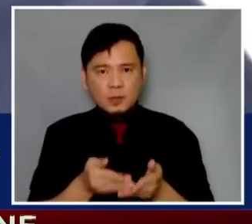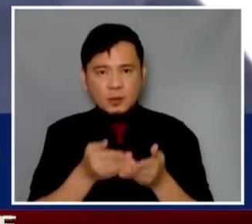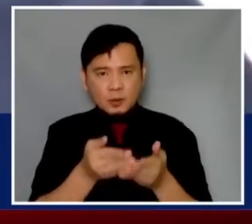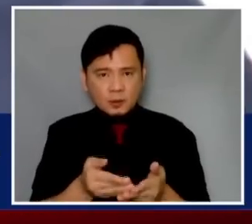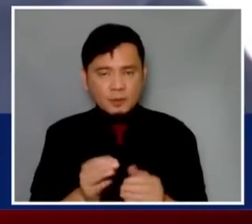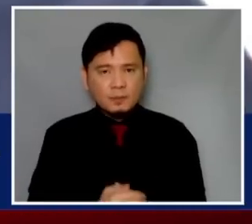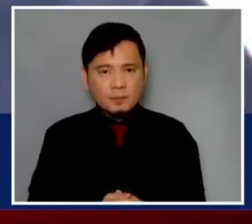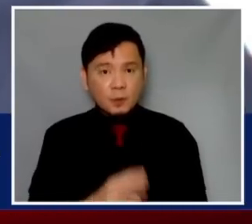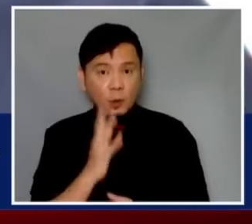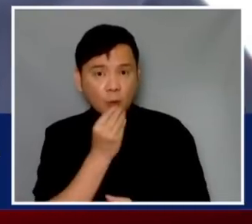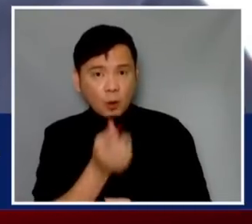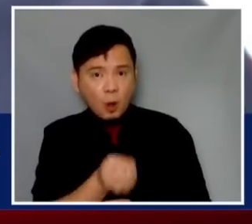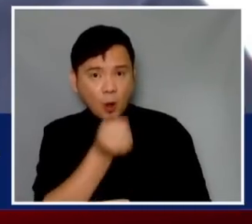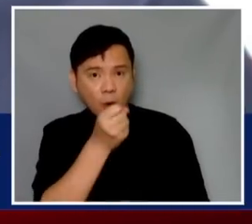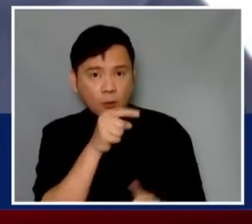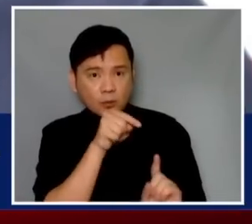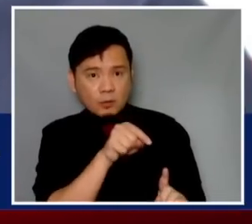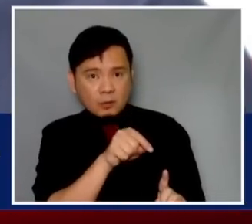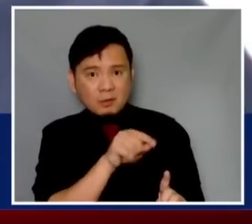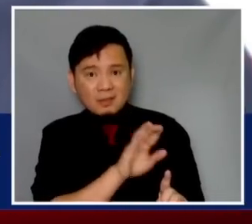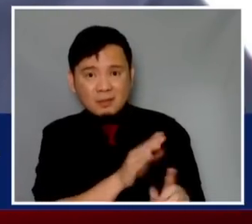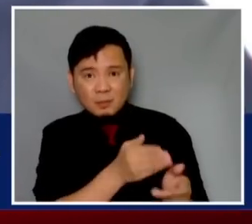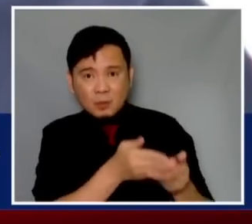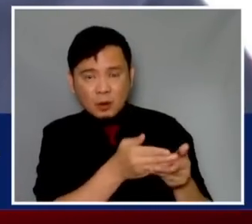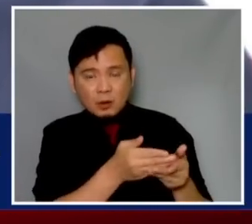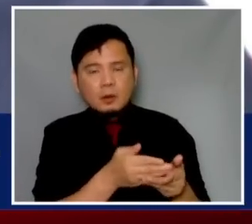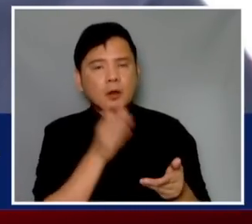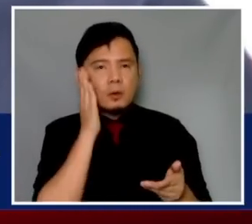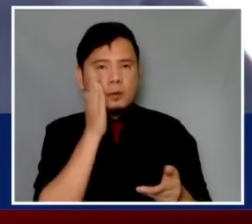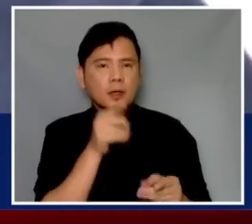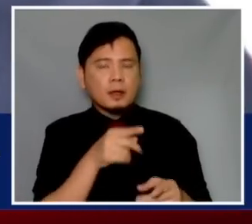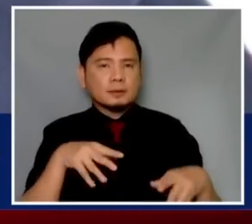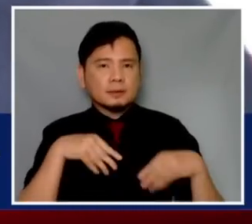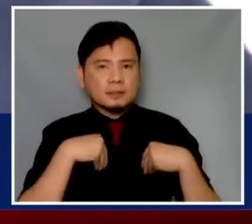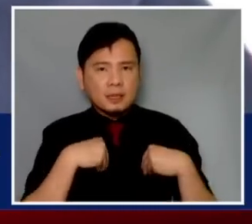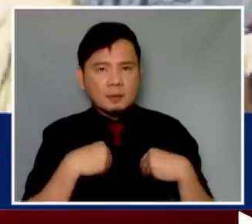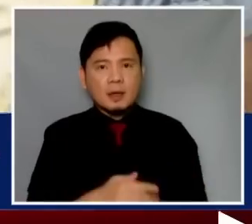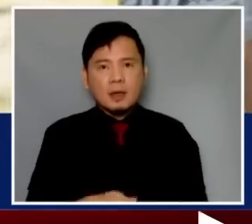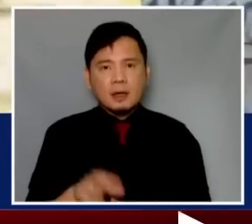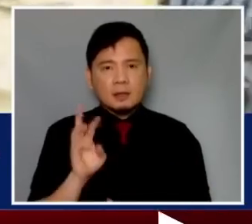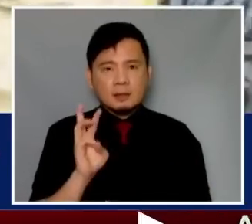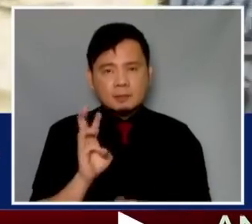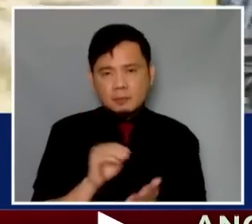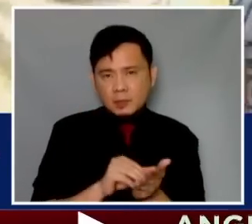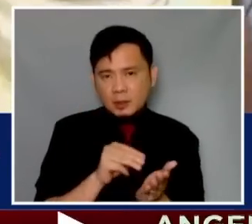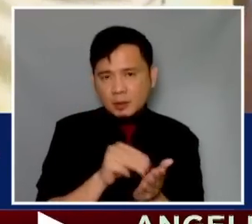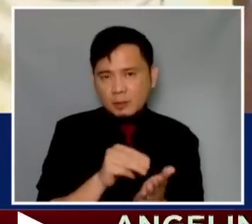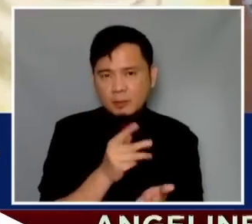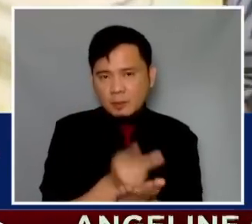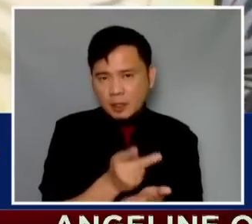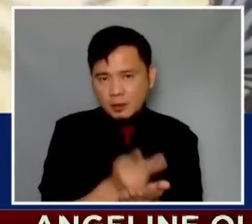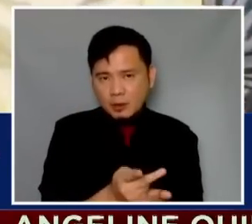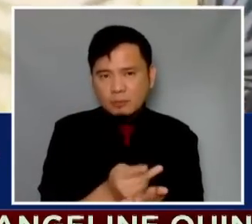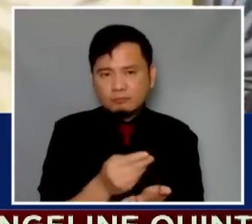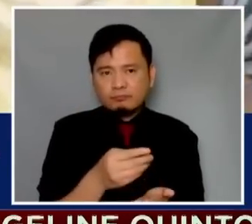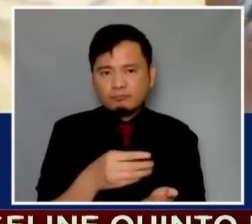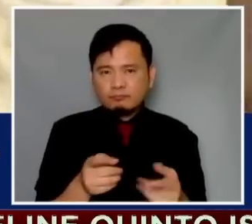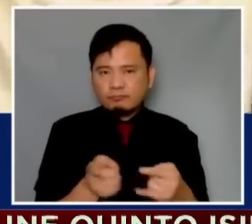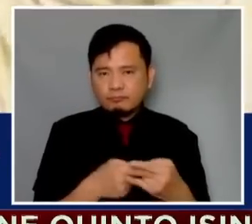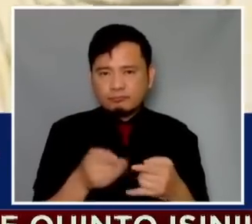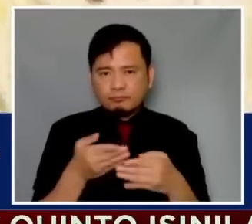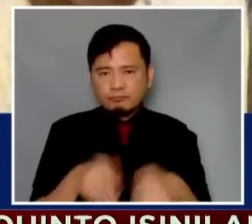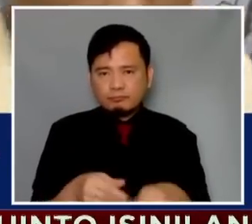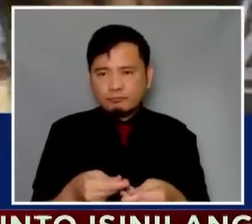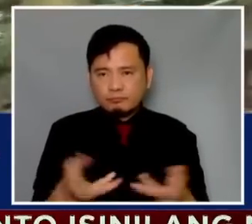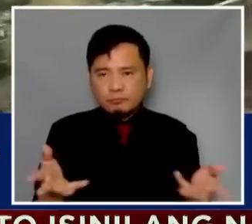ang 6 na milyong piso at paghahatian kasama ng mga crew nito. Dati nang sinabi ni Guevara na 12